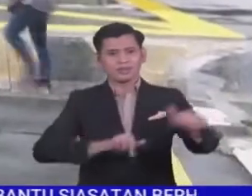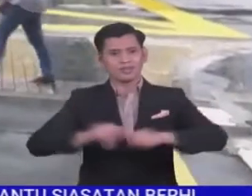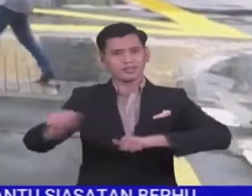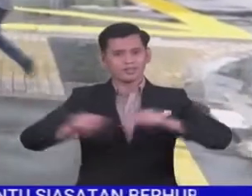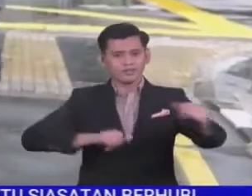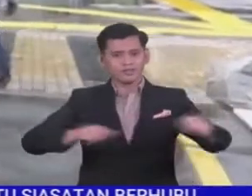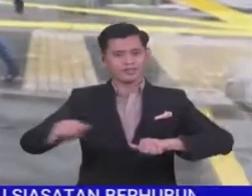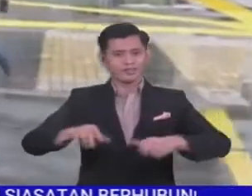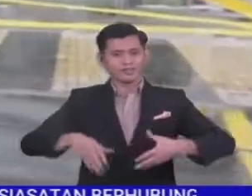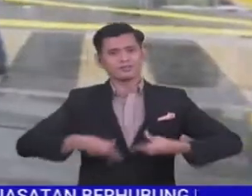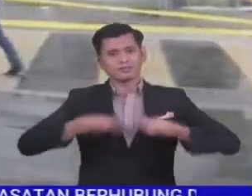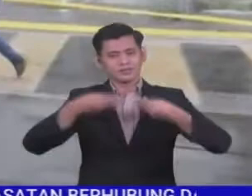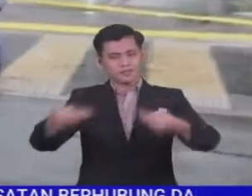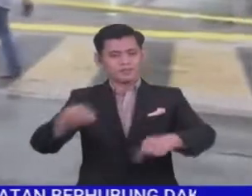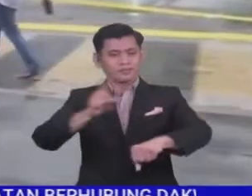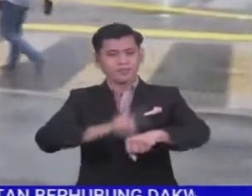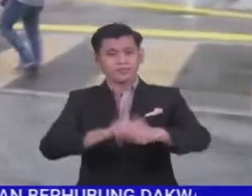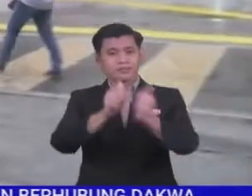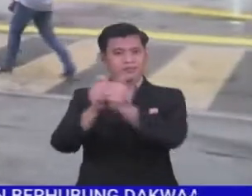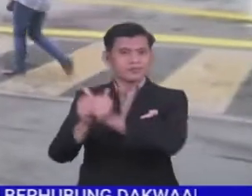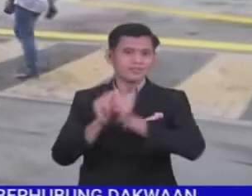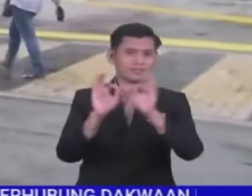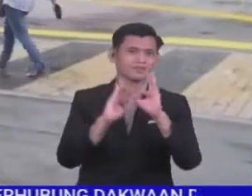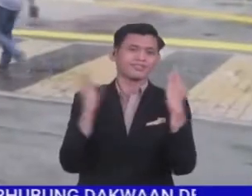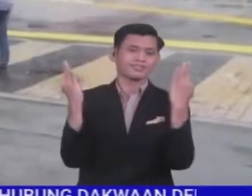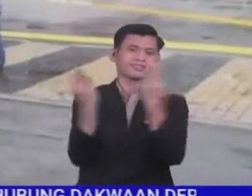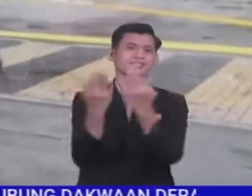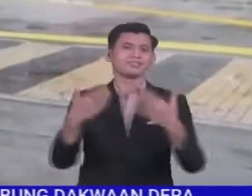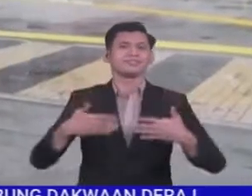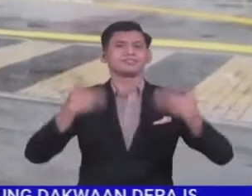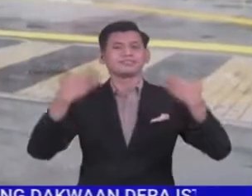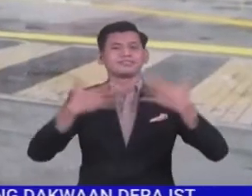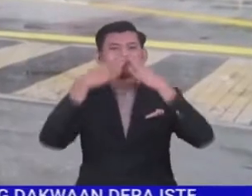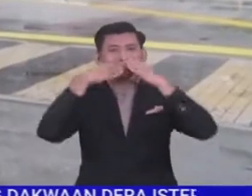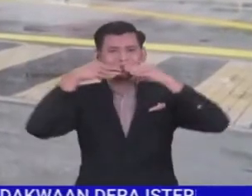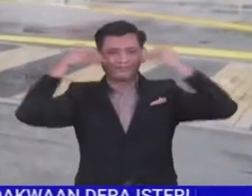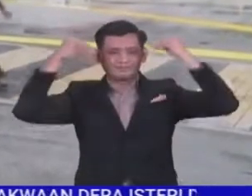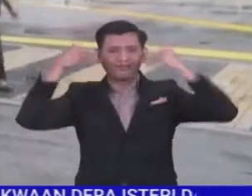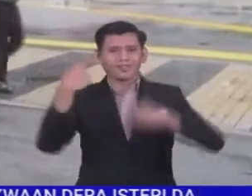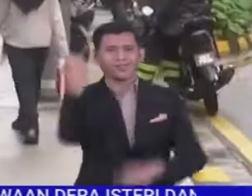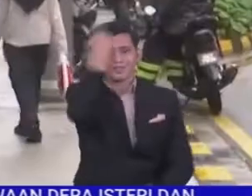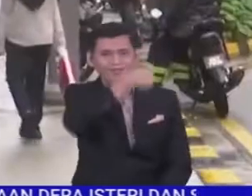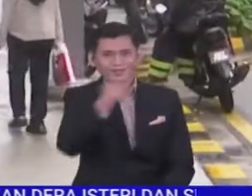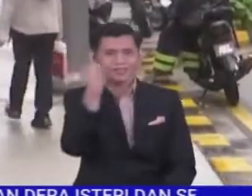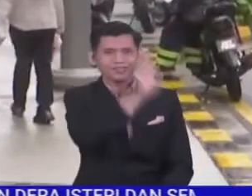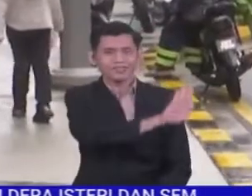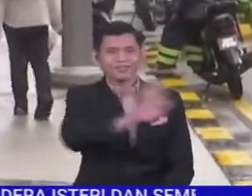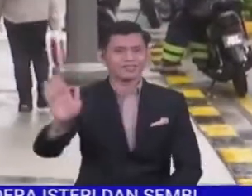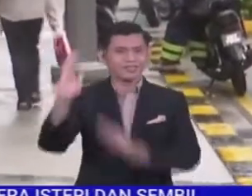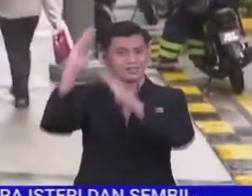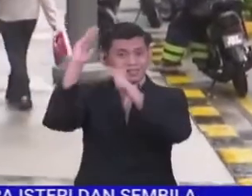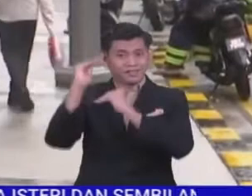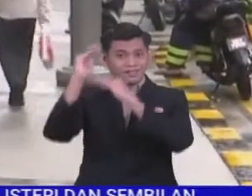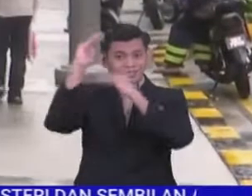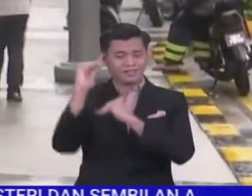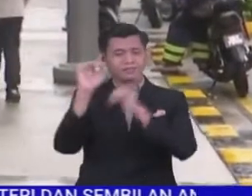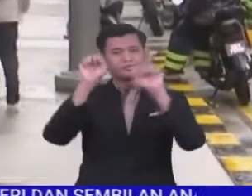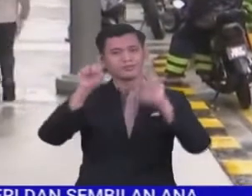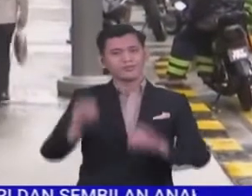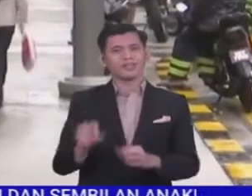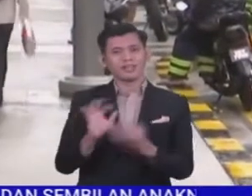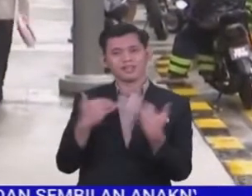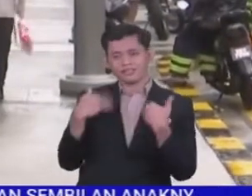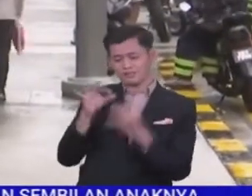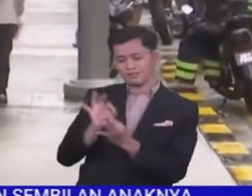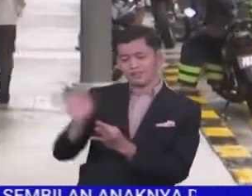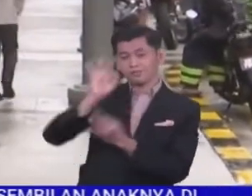masa bersama keluarga. Keceriaan terpancar di wajah masing-masing dengan harapan untuk terus bangkit dan pembukaan